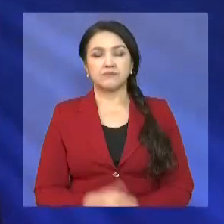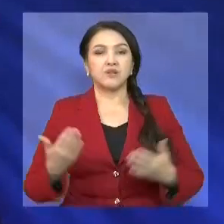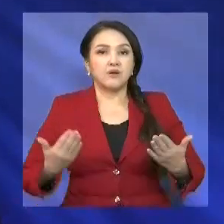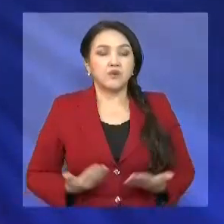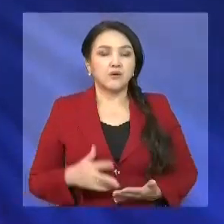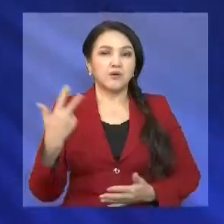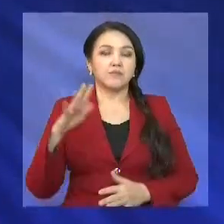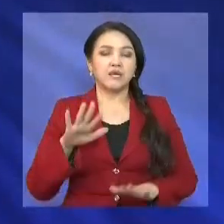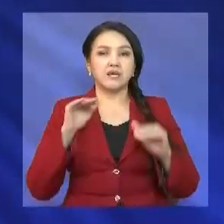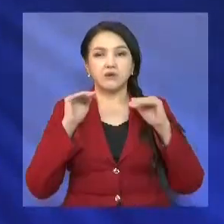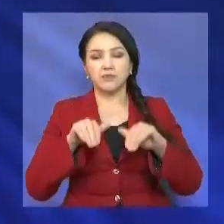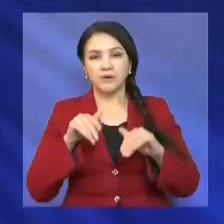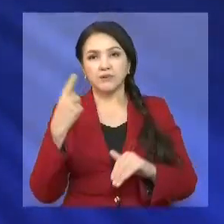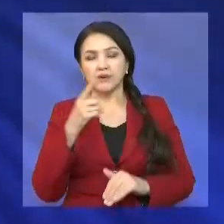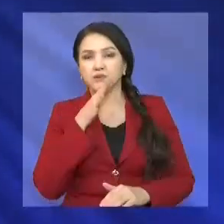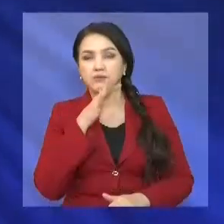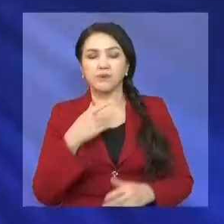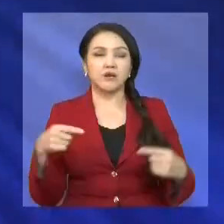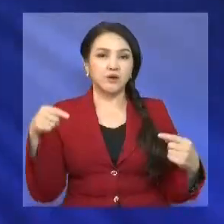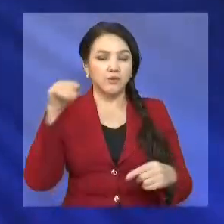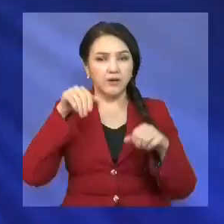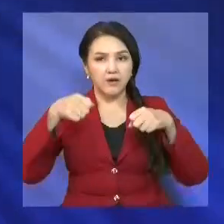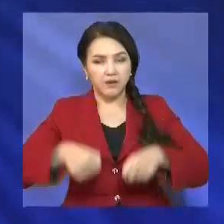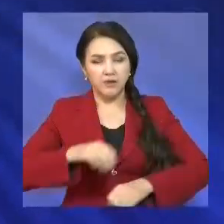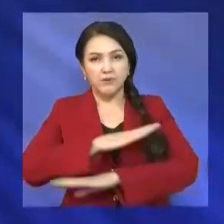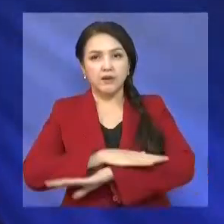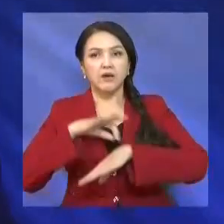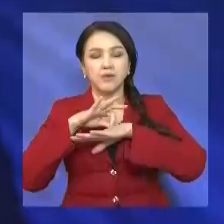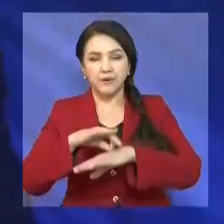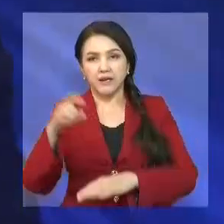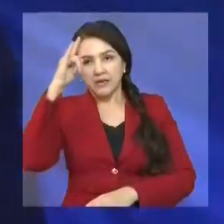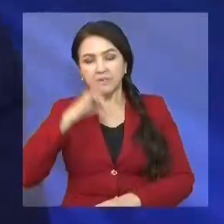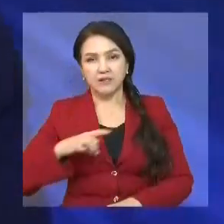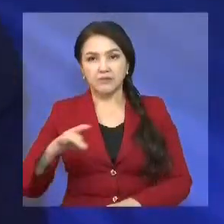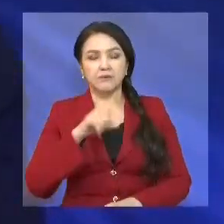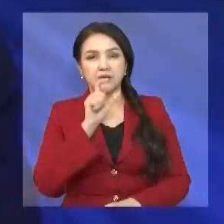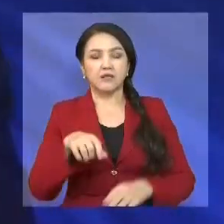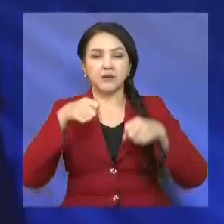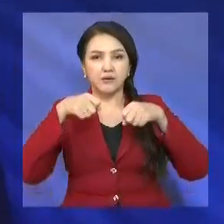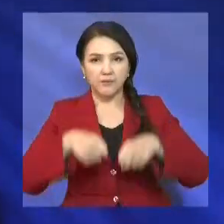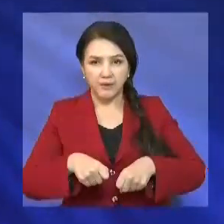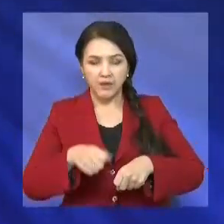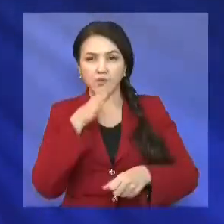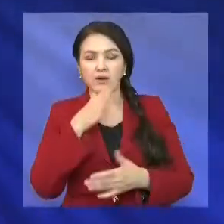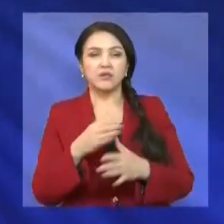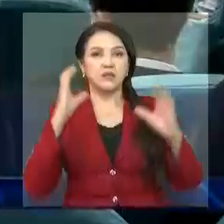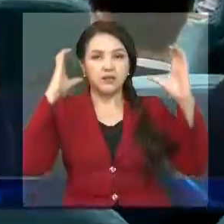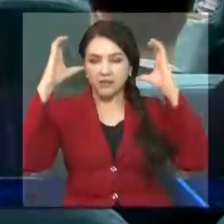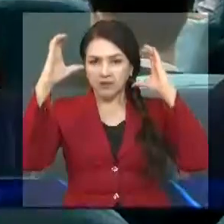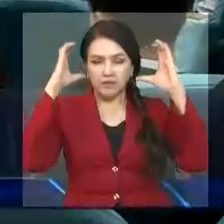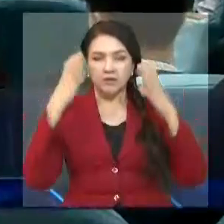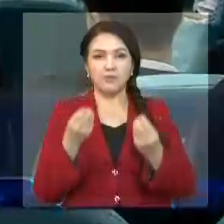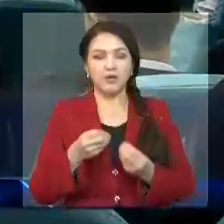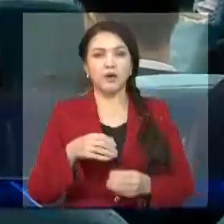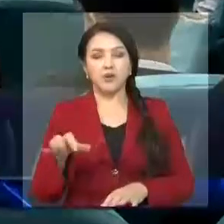Өңірдегі 35 колледжде бір уақытта бірыңғай құқықтық сабақ өтті. Қазақстан Республикасының адам құқықтары жөніндегі уәкіл институты